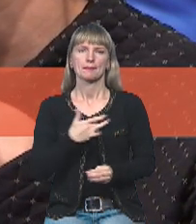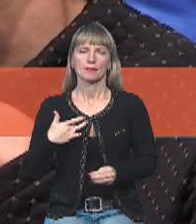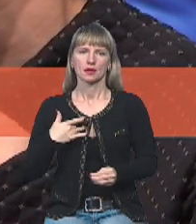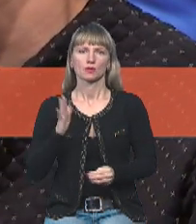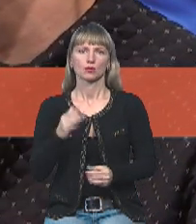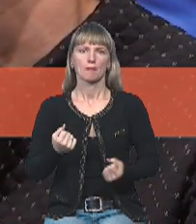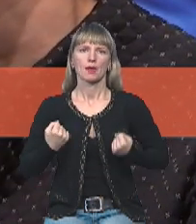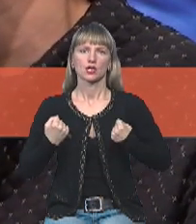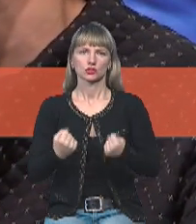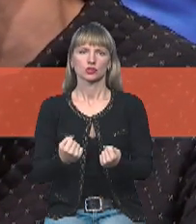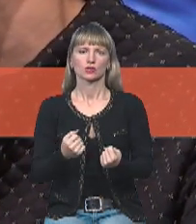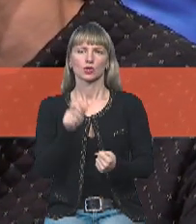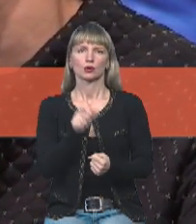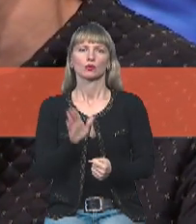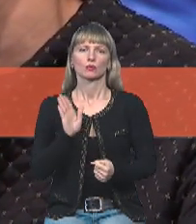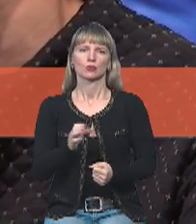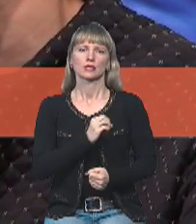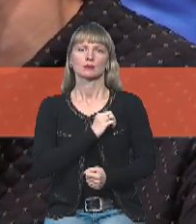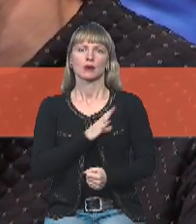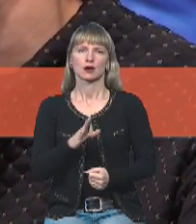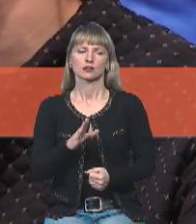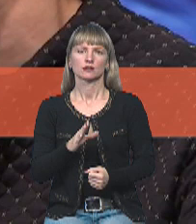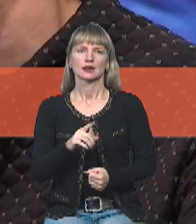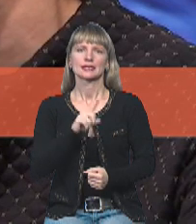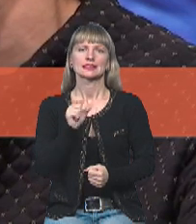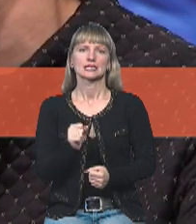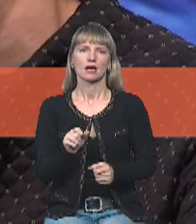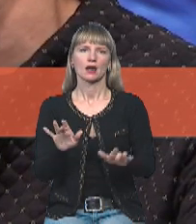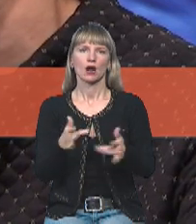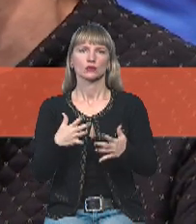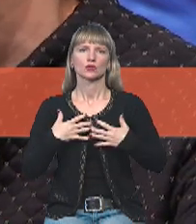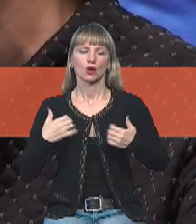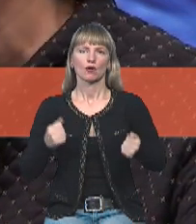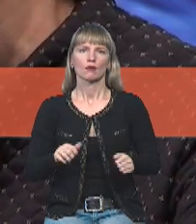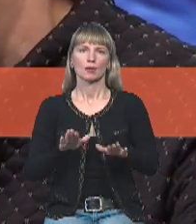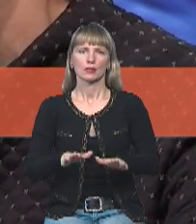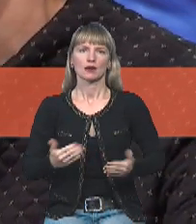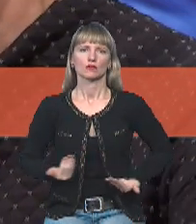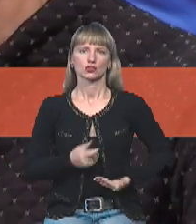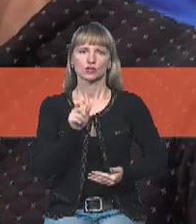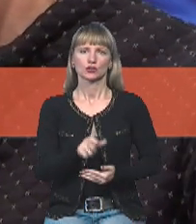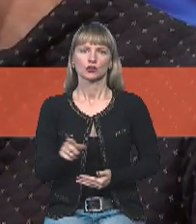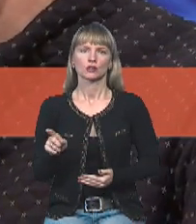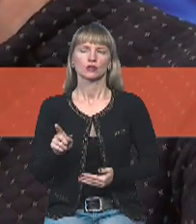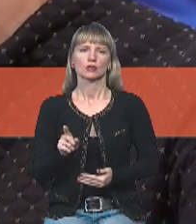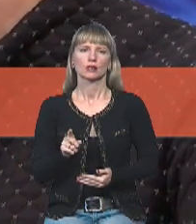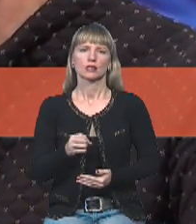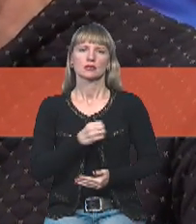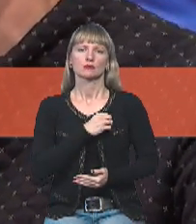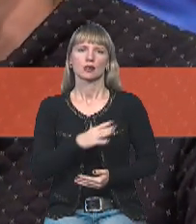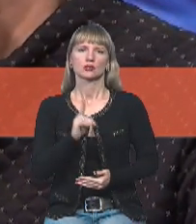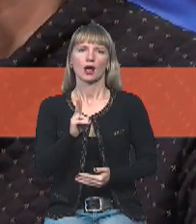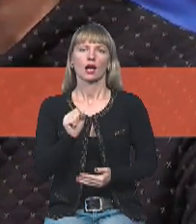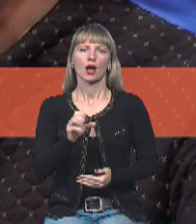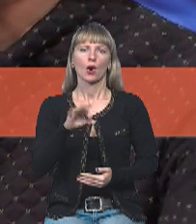будуть автомобілі, що це будуть люди збагачуватися за рахунок здоров'я місцевих мешканців. Що тобто роботи збагачення там?